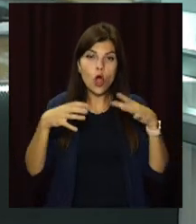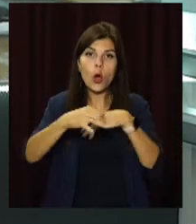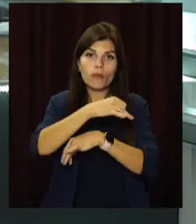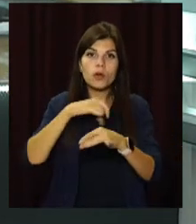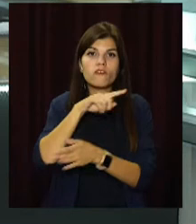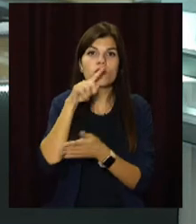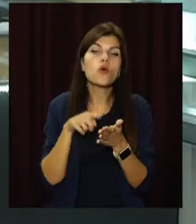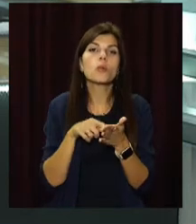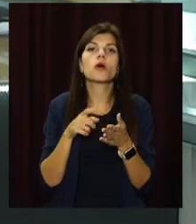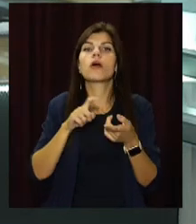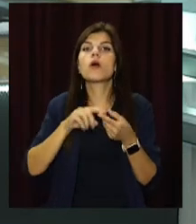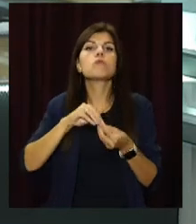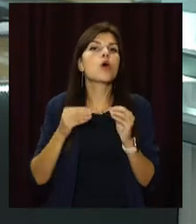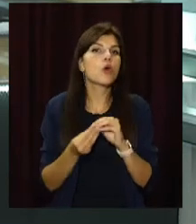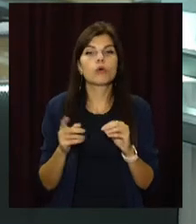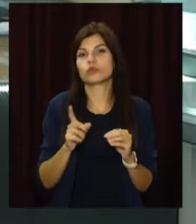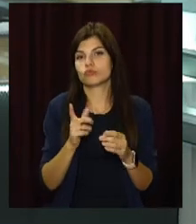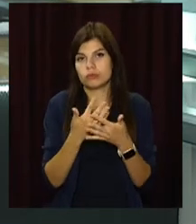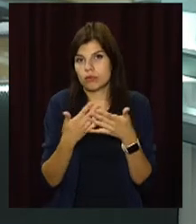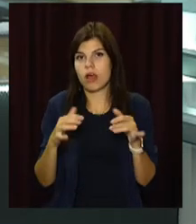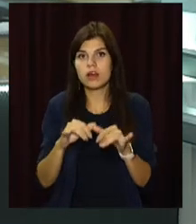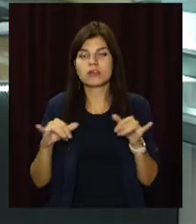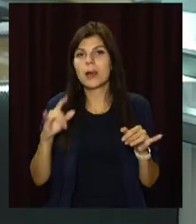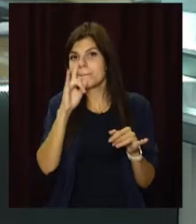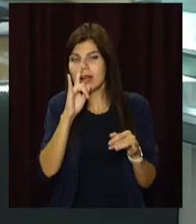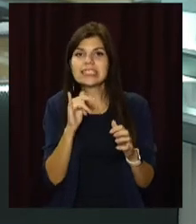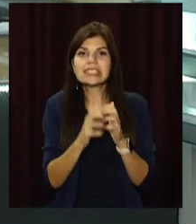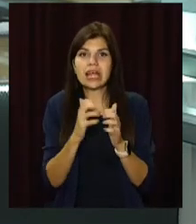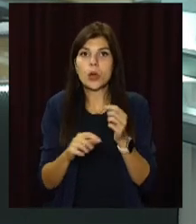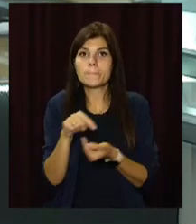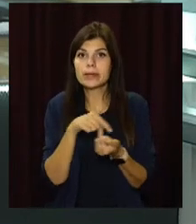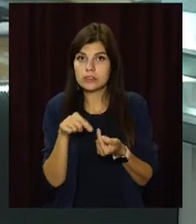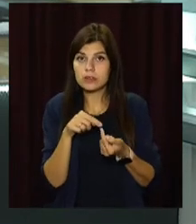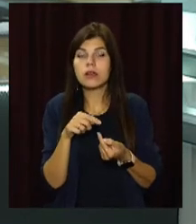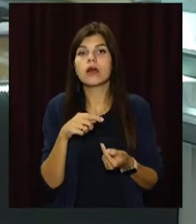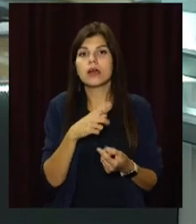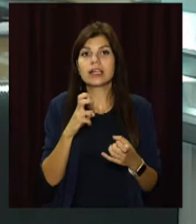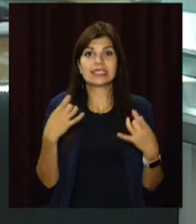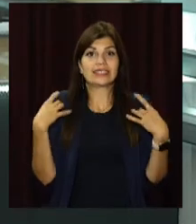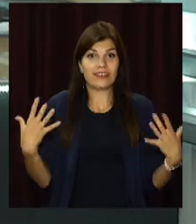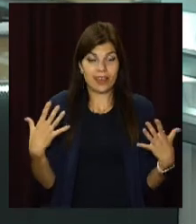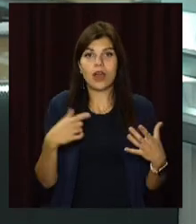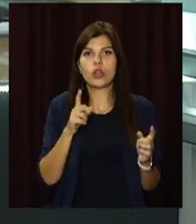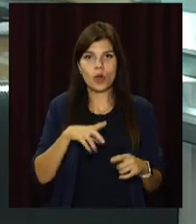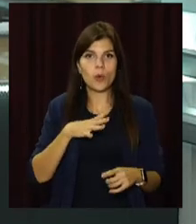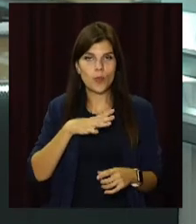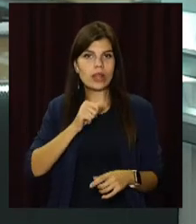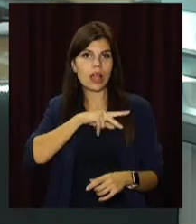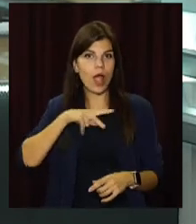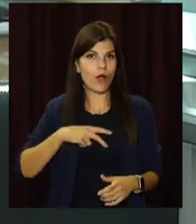обговорили питання, пов'язані з проблемами та шляхами розвитку малого та середнього бізнесу. На честь свята відбулося й